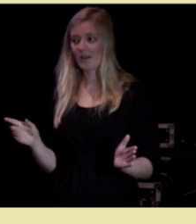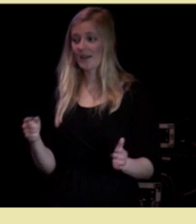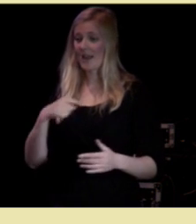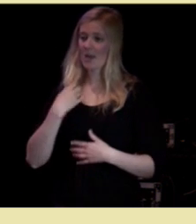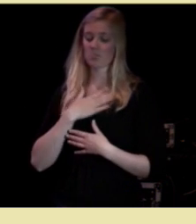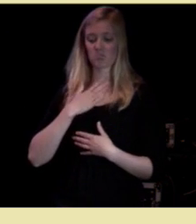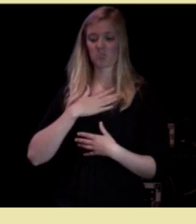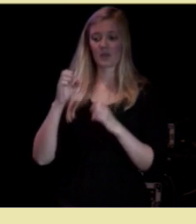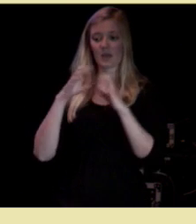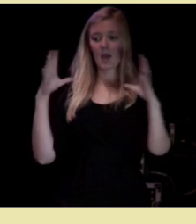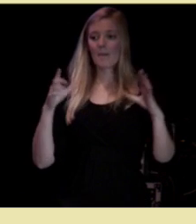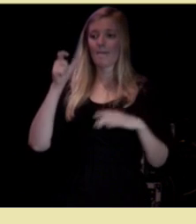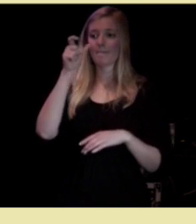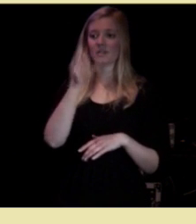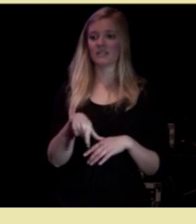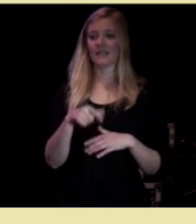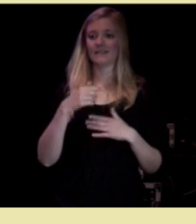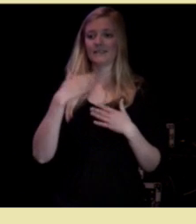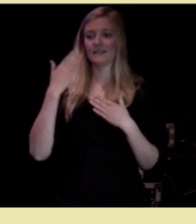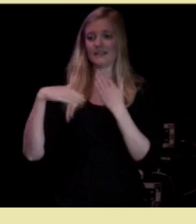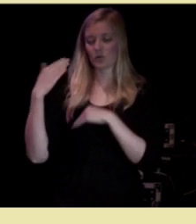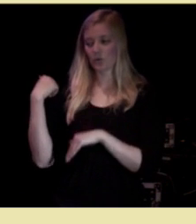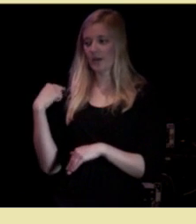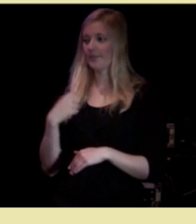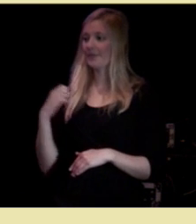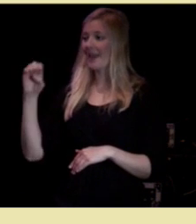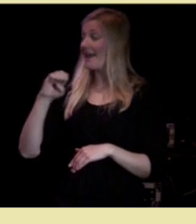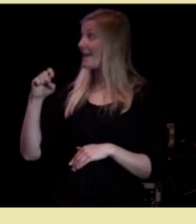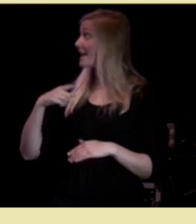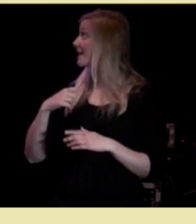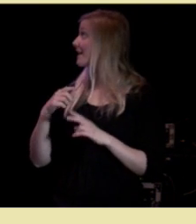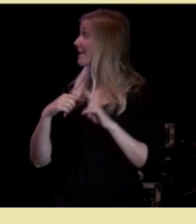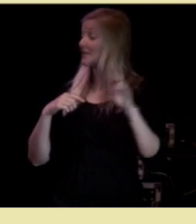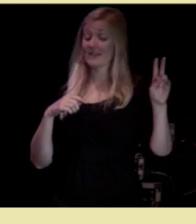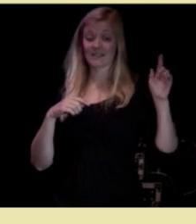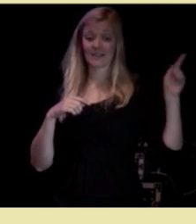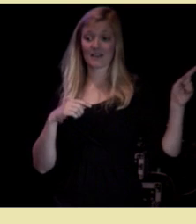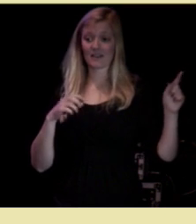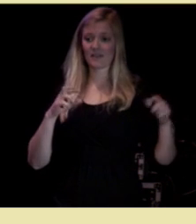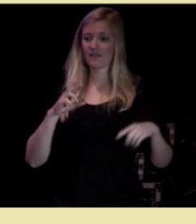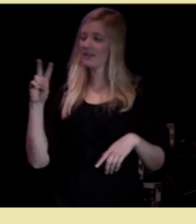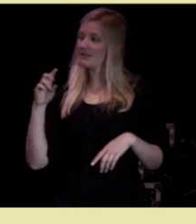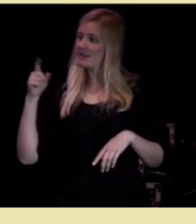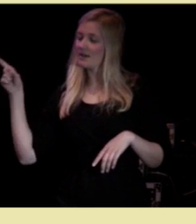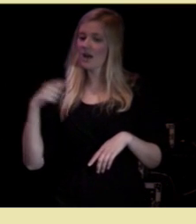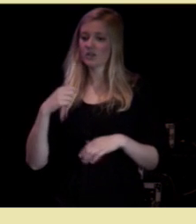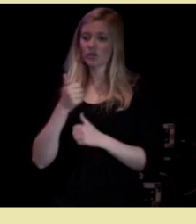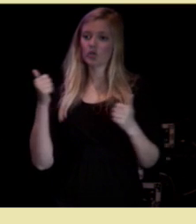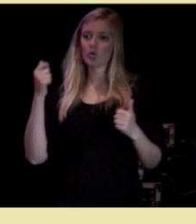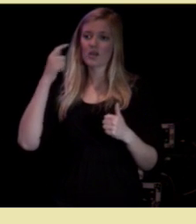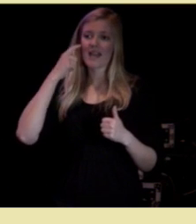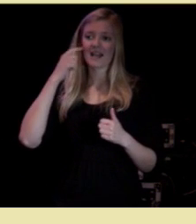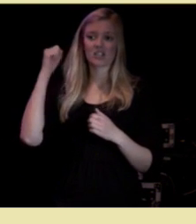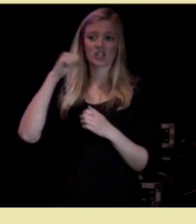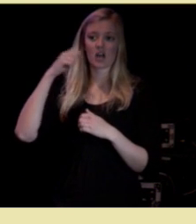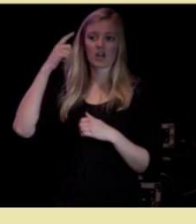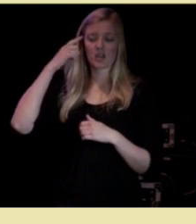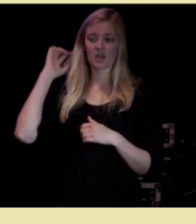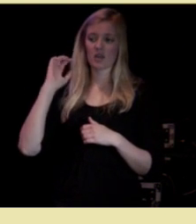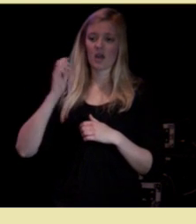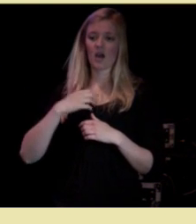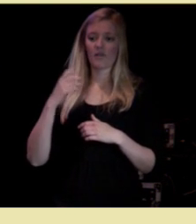en pasienthistorie. Erik til venstre på bildet har hatt et stort hjerneslag. Han var komatøs den første